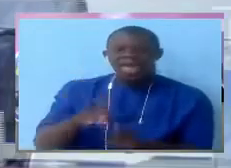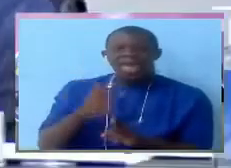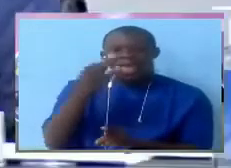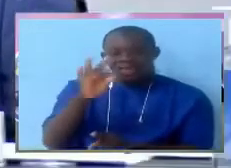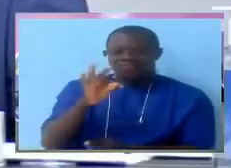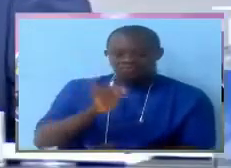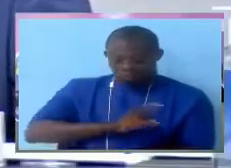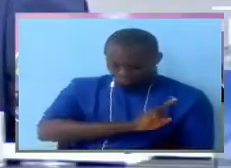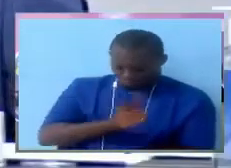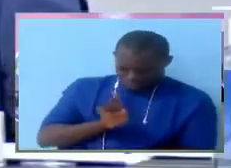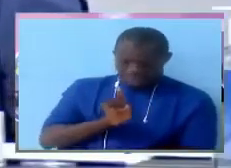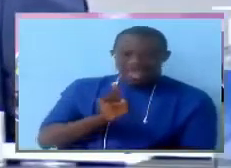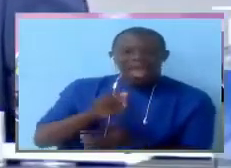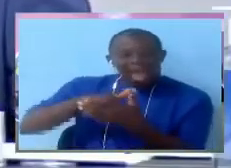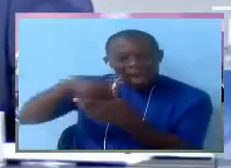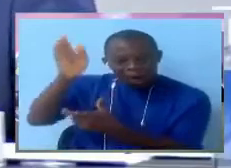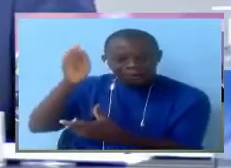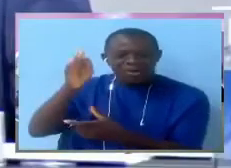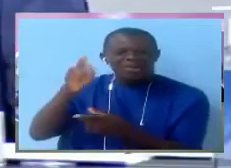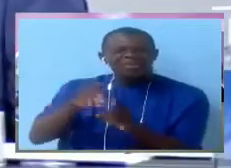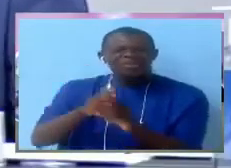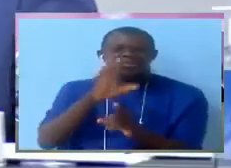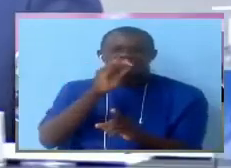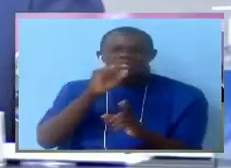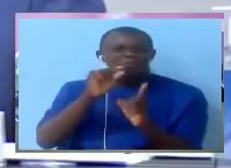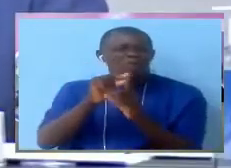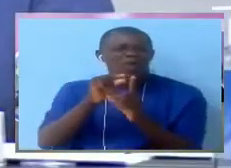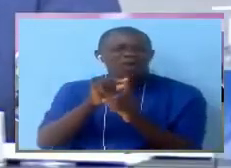la ka olof fim nekk